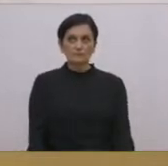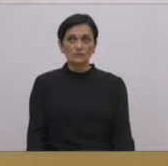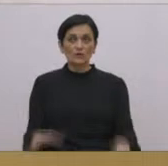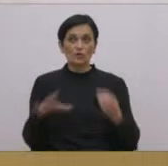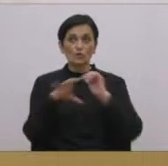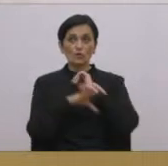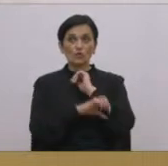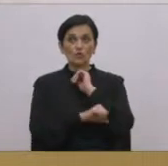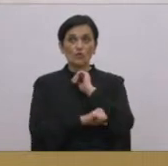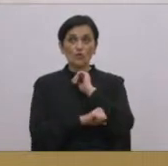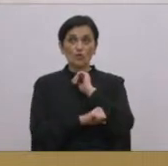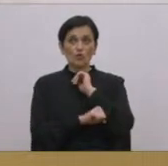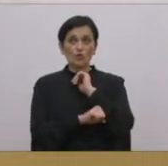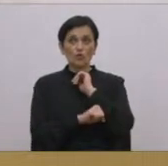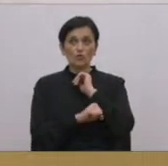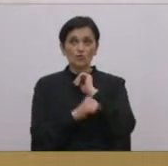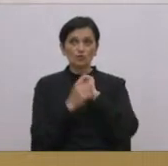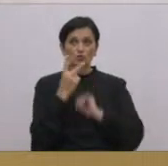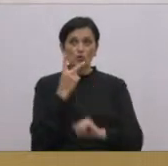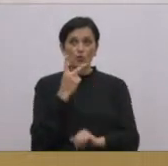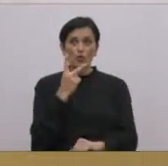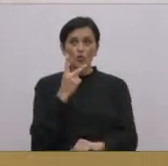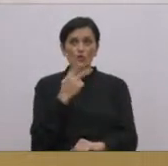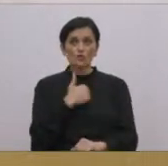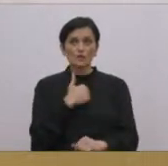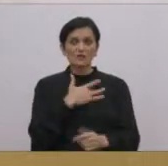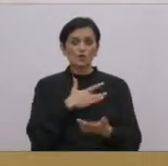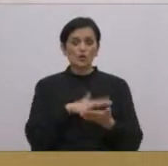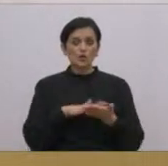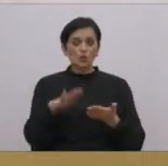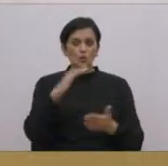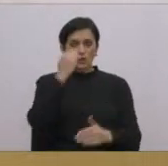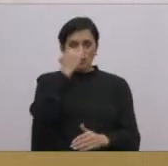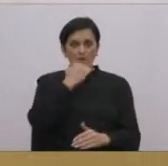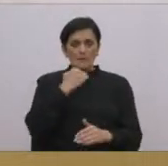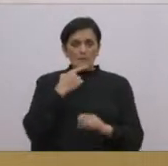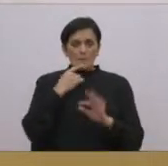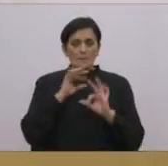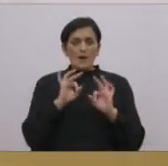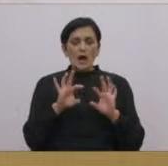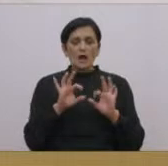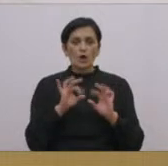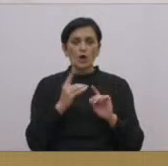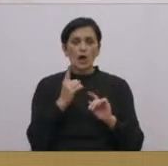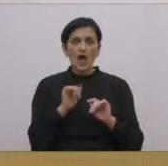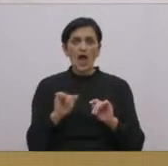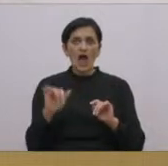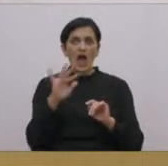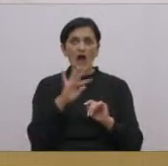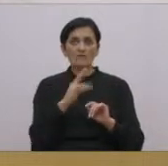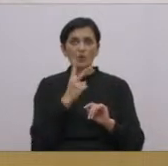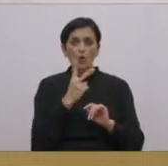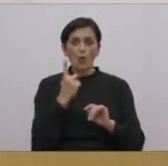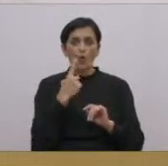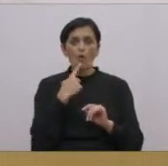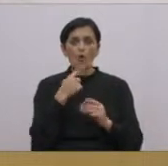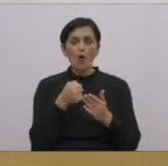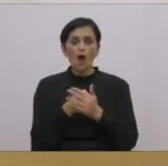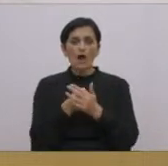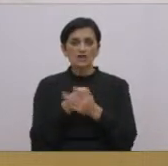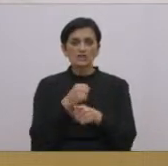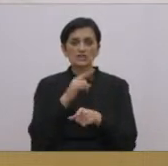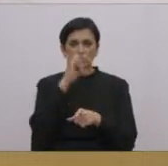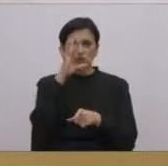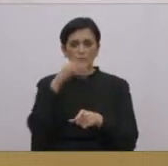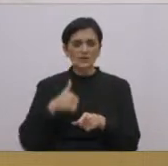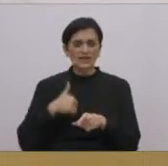Da, bogos, este că ora meze minda gutspeli madloba gitrat. Erti Europi sosda ertlamde campionatis